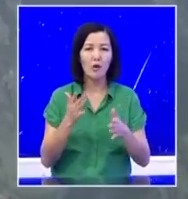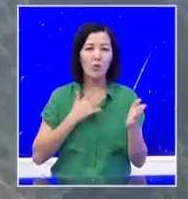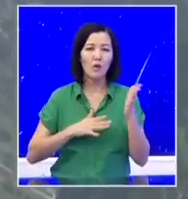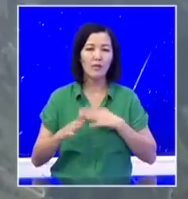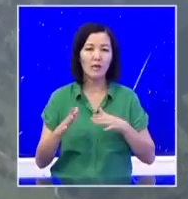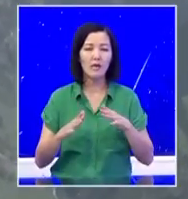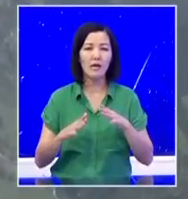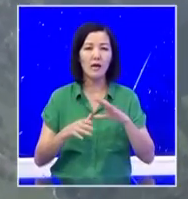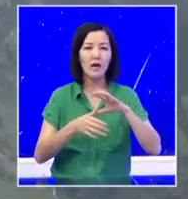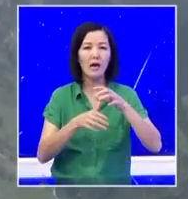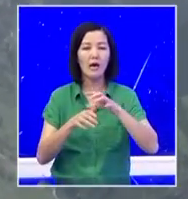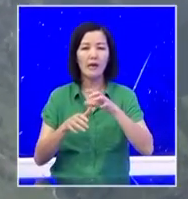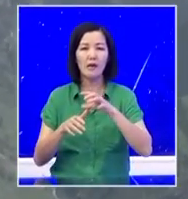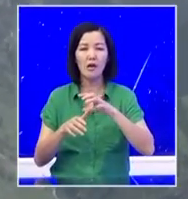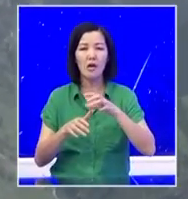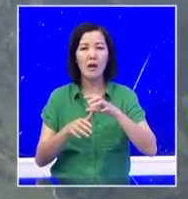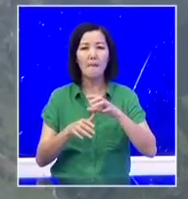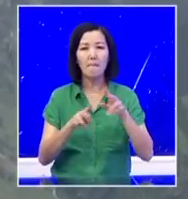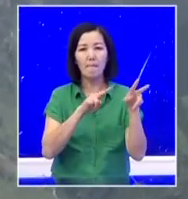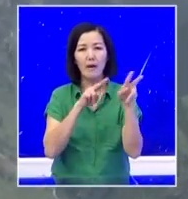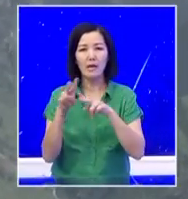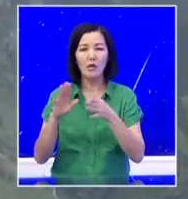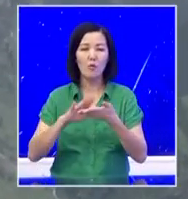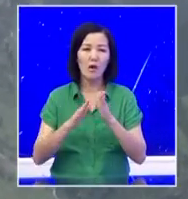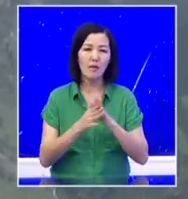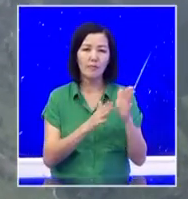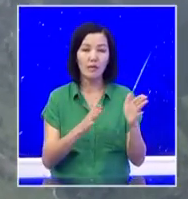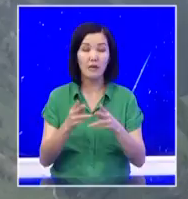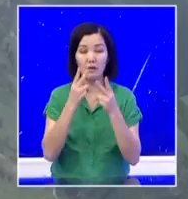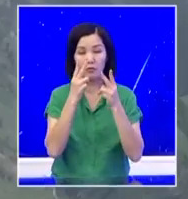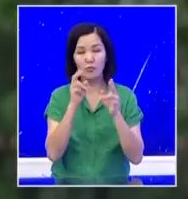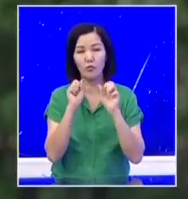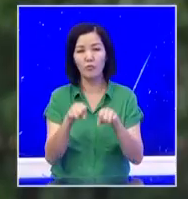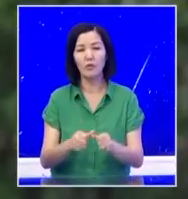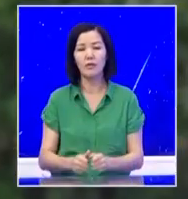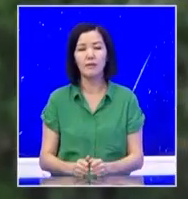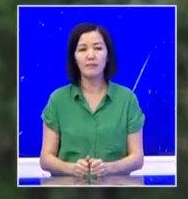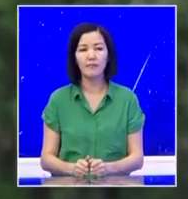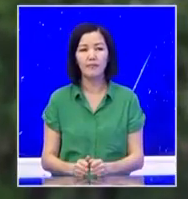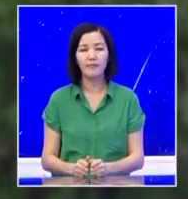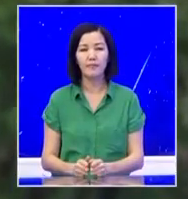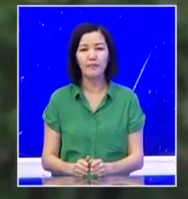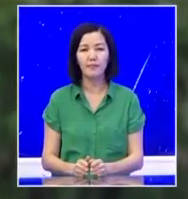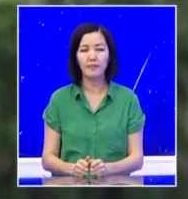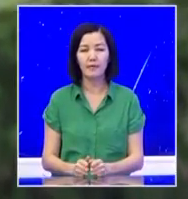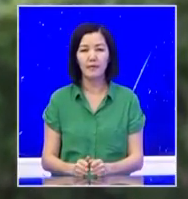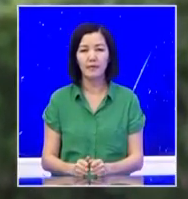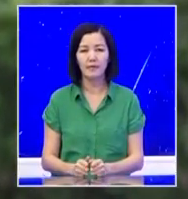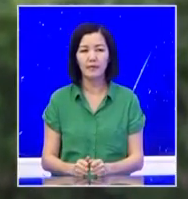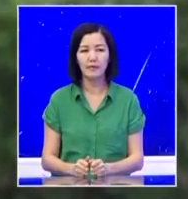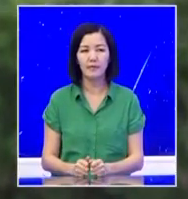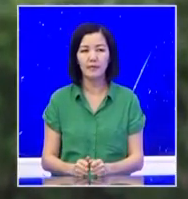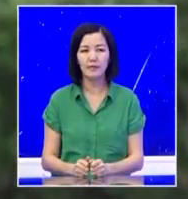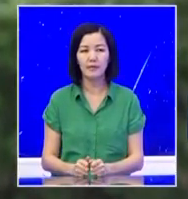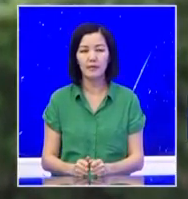тұр. Қуантарлығы аэро бақылау жағдай қалыпты екен байқатты. На сегодняшний день было проведено